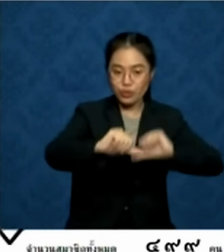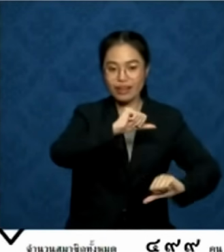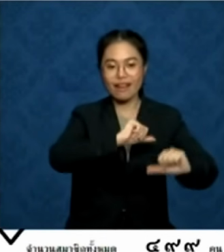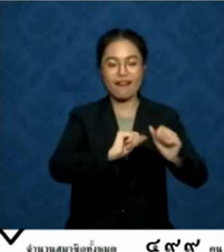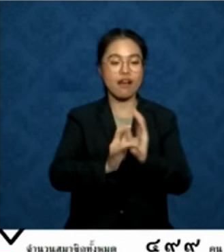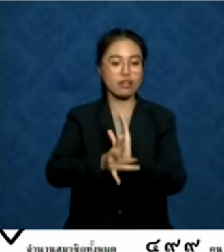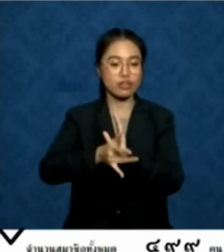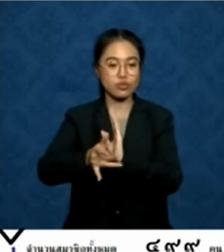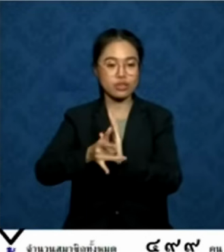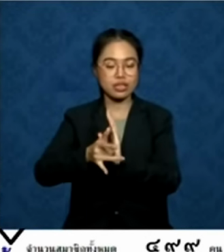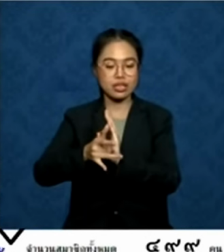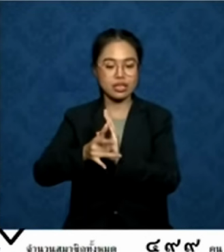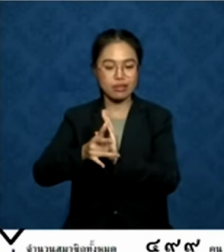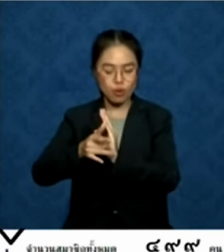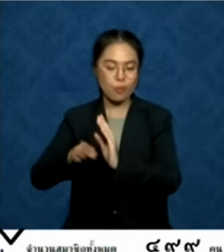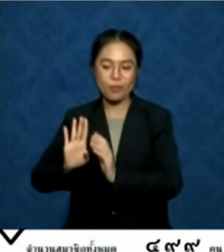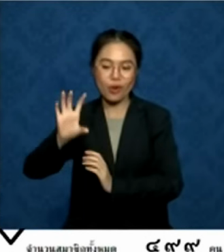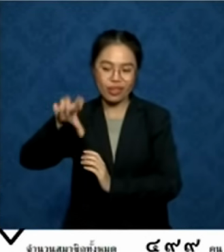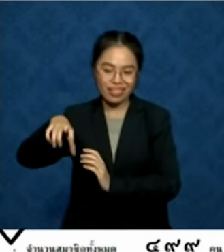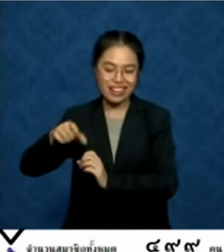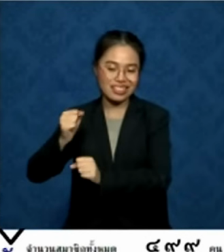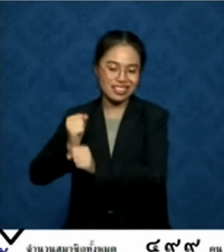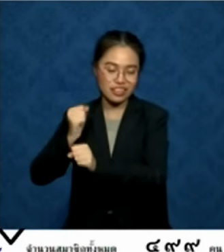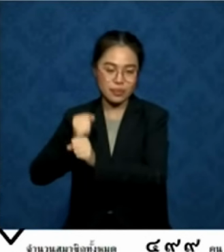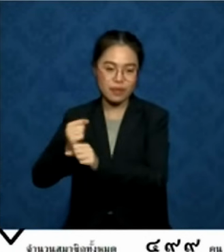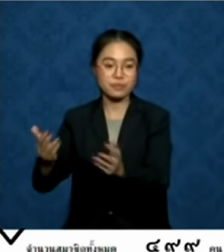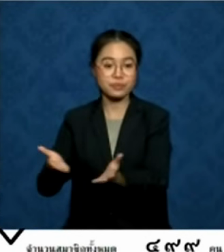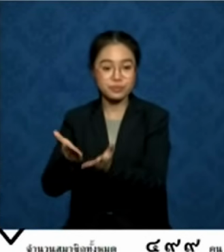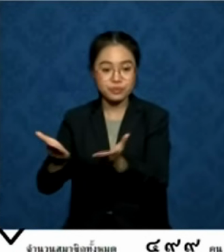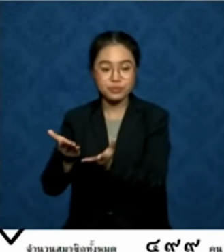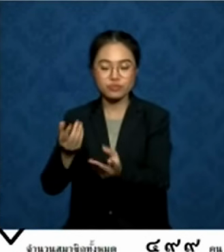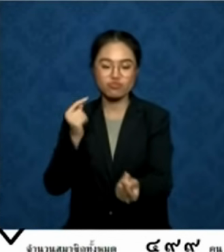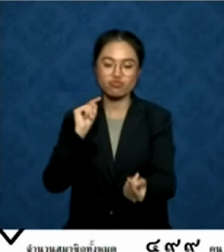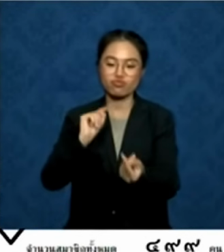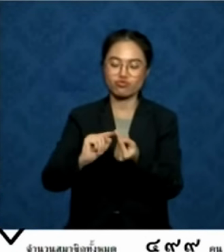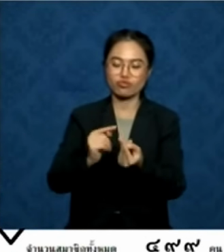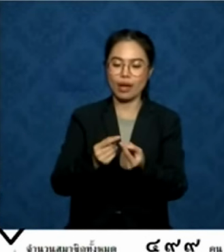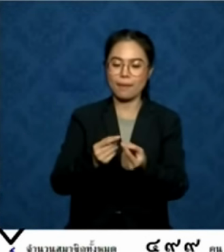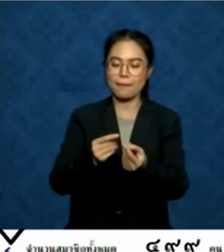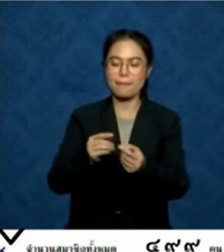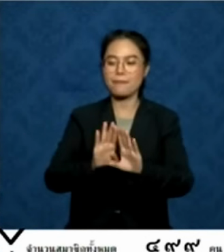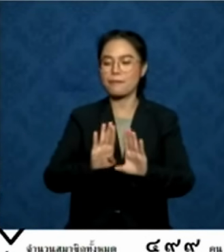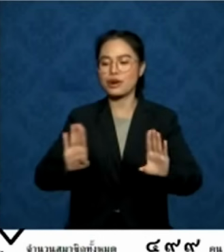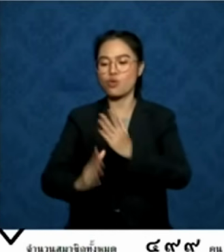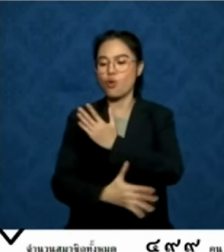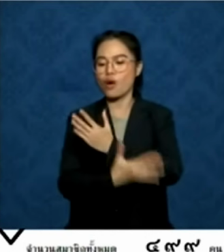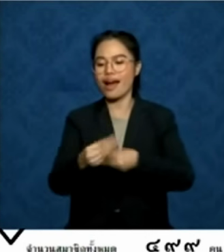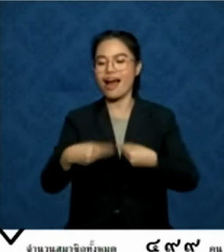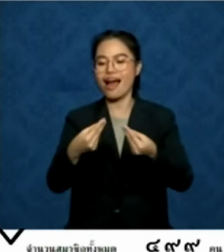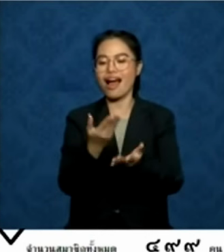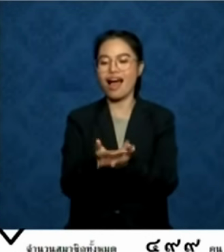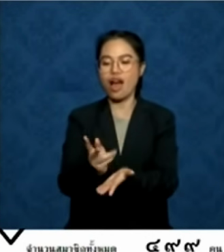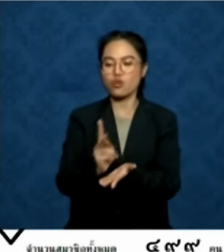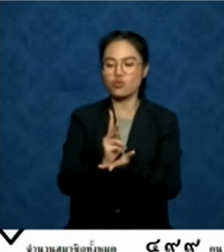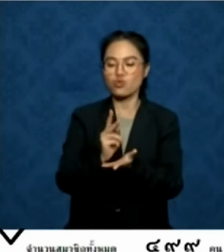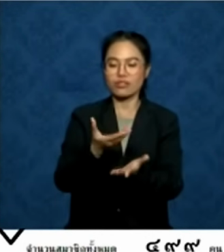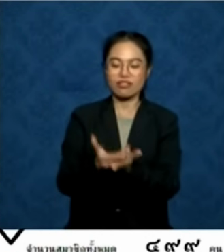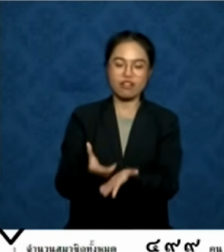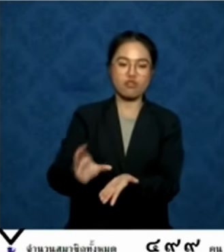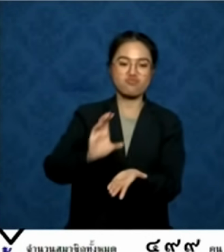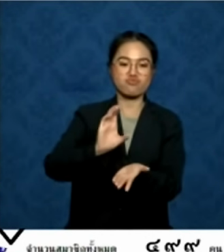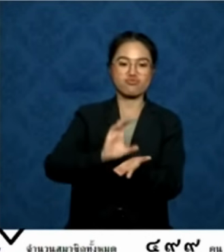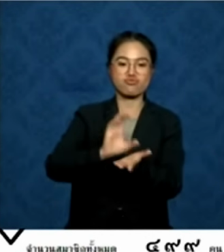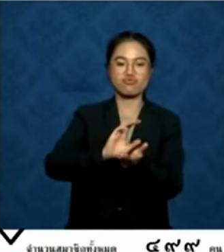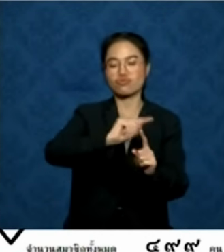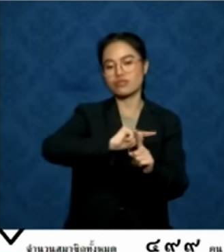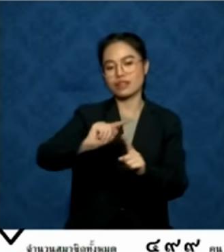ผู้ประกอบการและลดต้นทุนการผลิตสนับสนุนการเข้าถึงแหล่งเงินทุนขยายโอกาสทางการค้าและการลงทุนพัฒนาช่